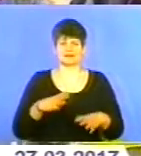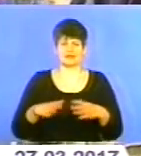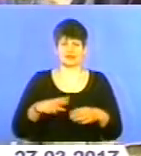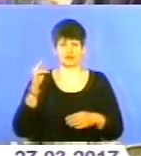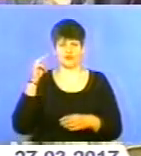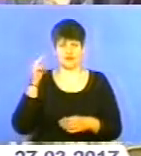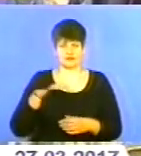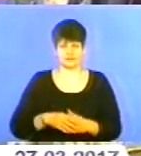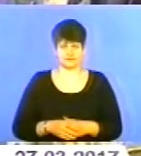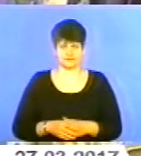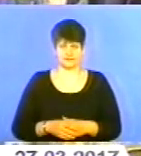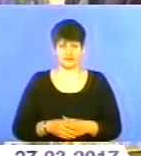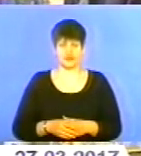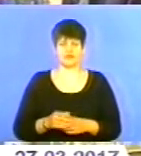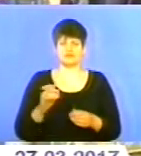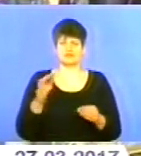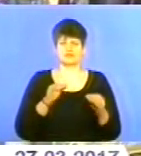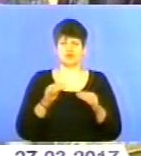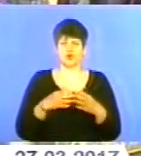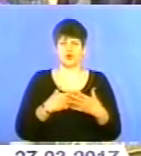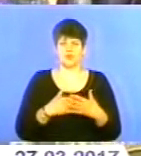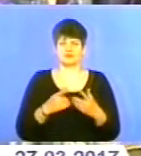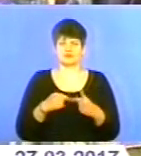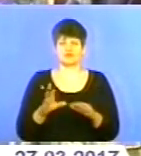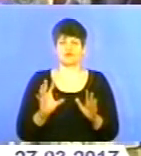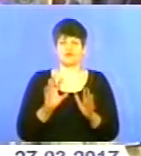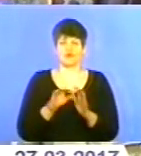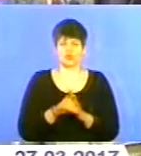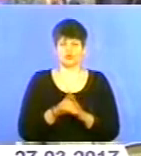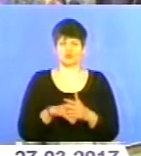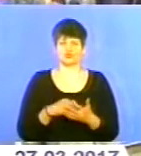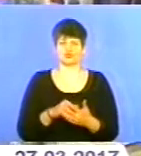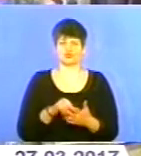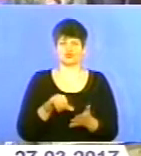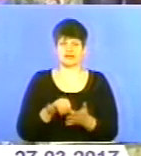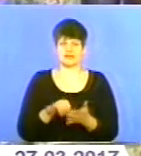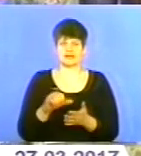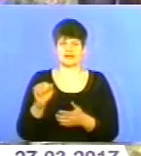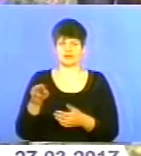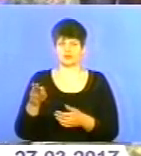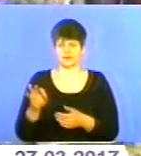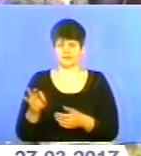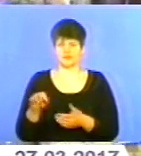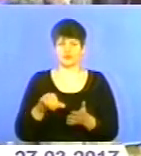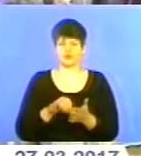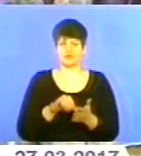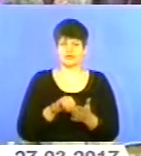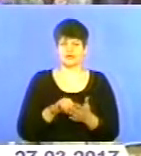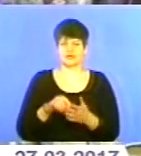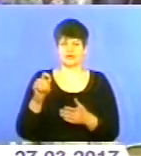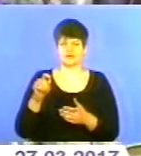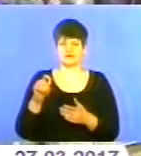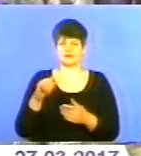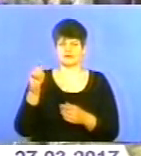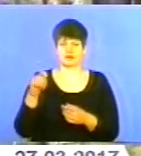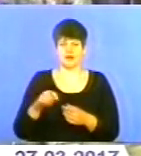так? Тому що до складу громадських організацій входять як учасники АТО, учасники бойових дій в